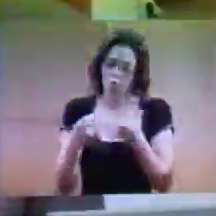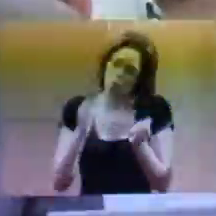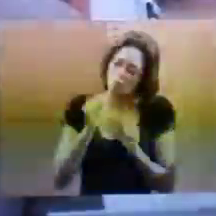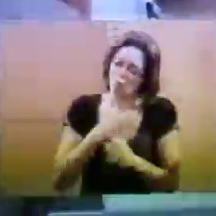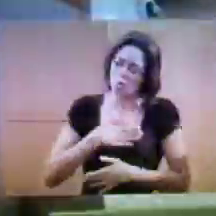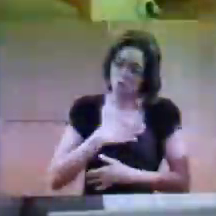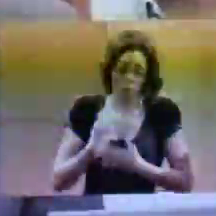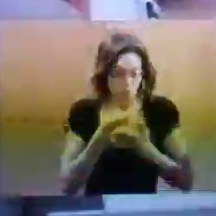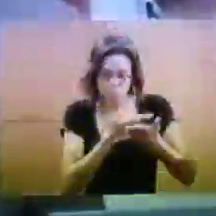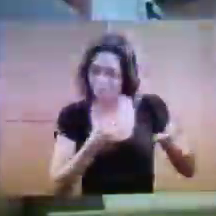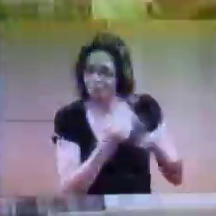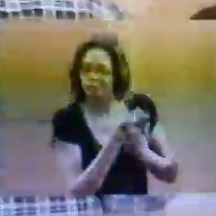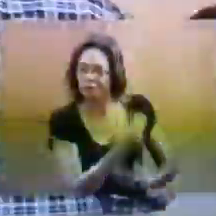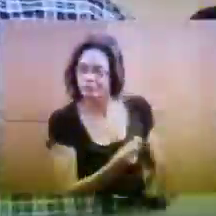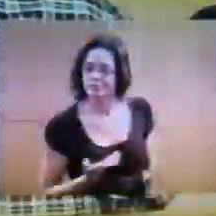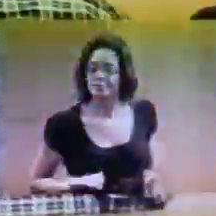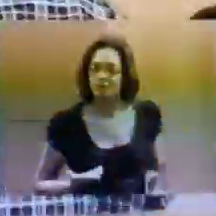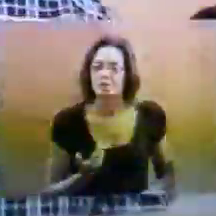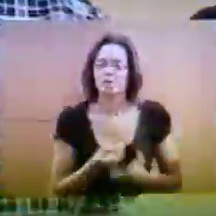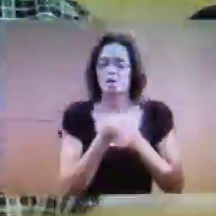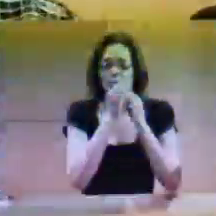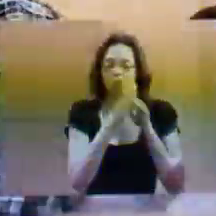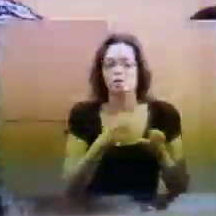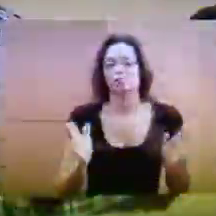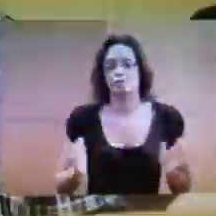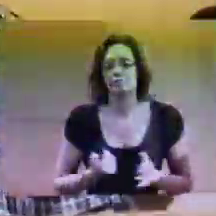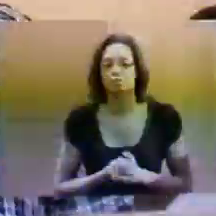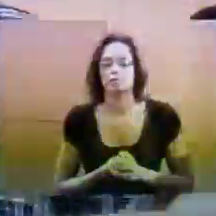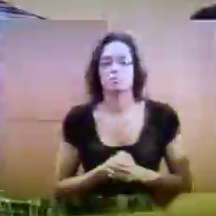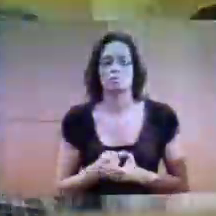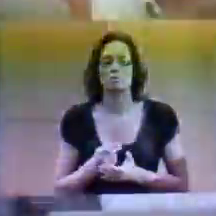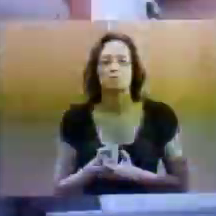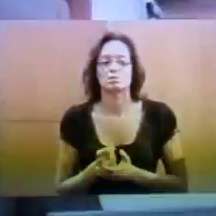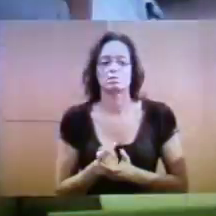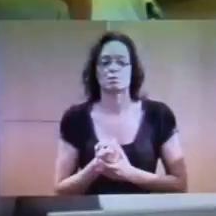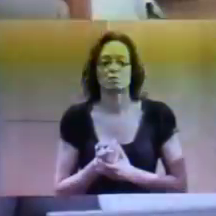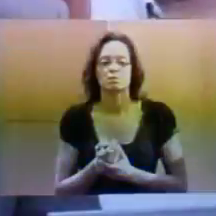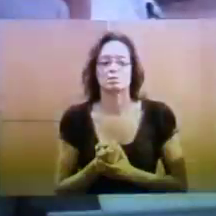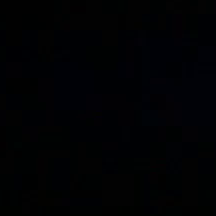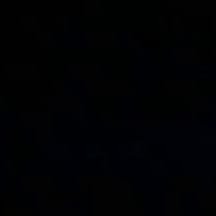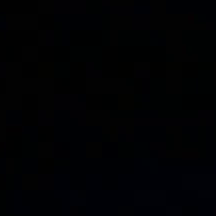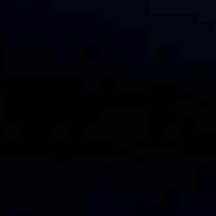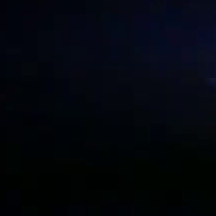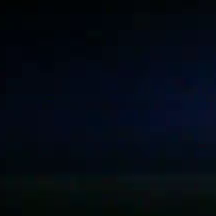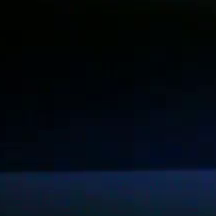grave où autant de stagiaires abandonnent les stages. Ok, mais nous ne sommes pas... Attendez, c'est un débat, donc